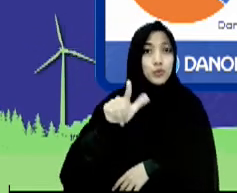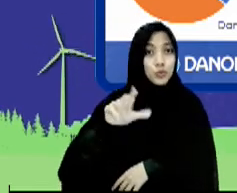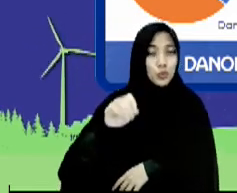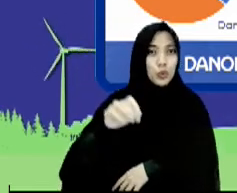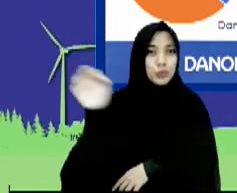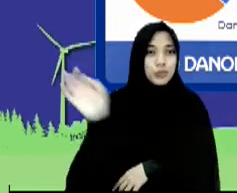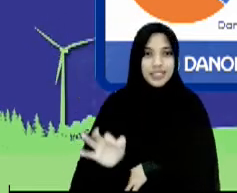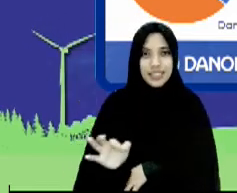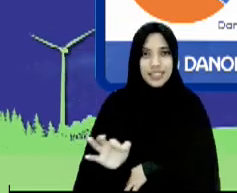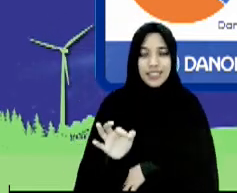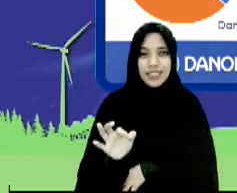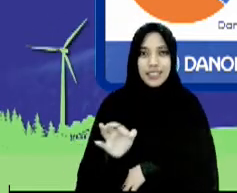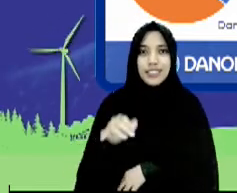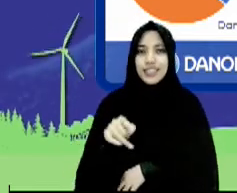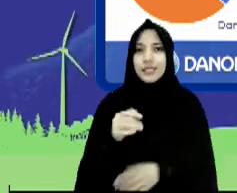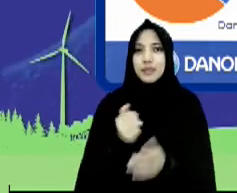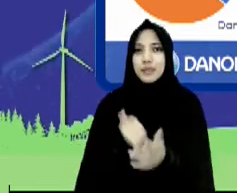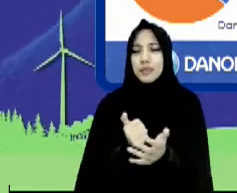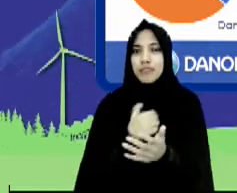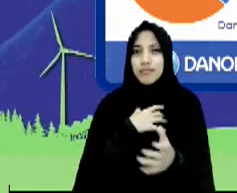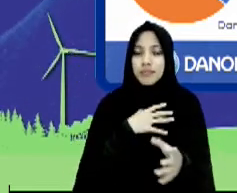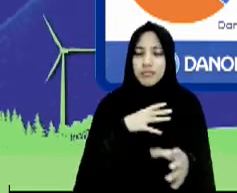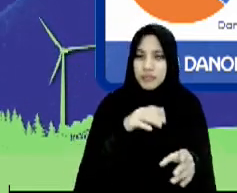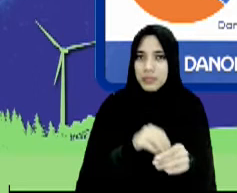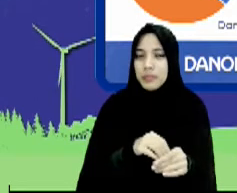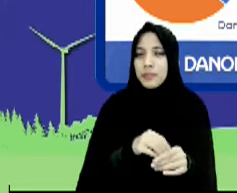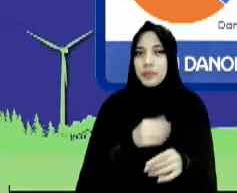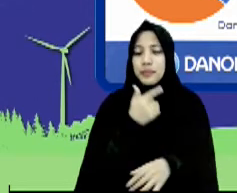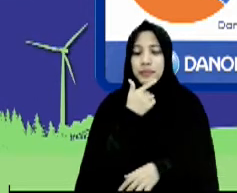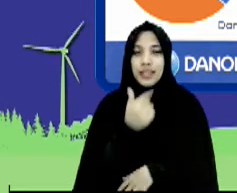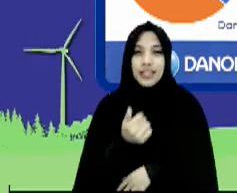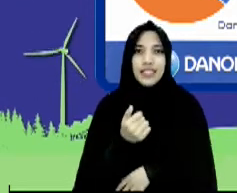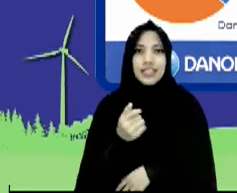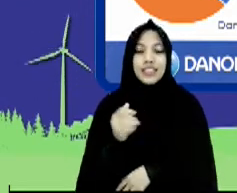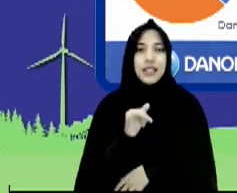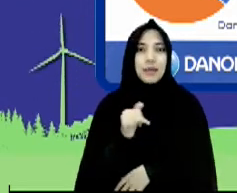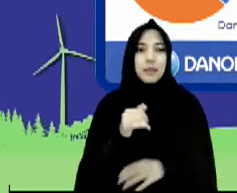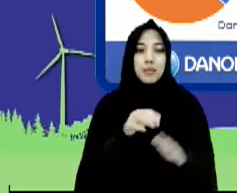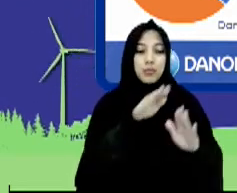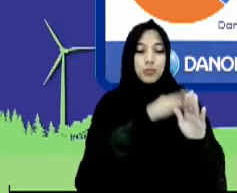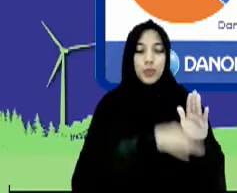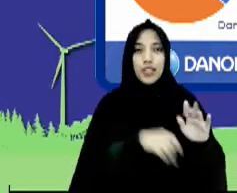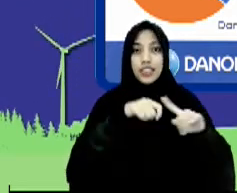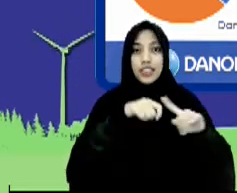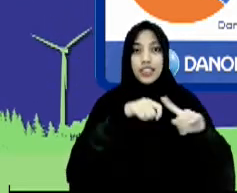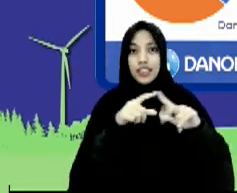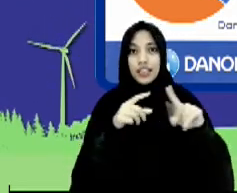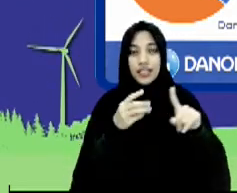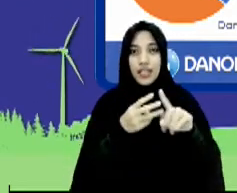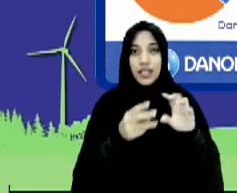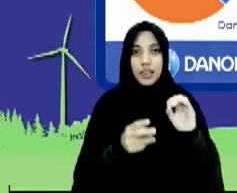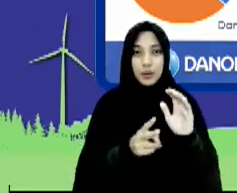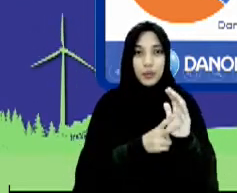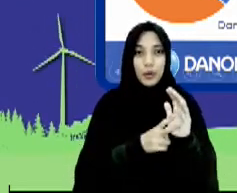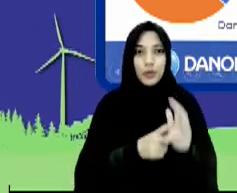ee ini Tentu saja sangat berkontribusi ee kepada ee pengurangan jejak karbon atau decarbonized economy tadi seperti itu